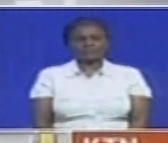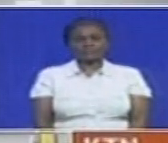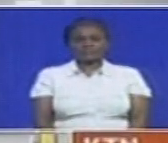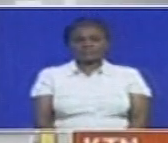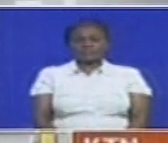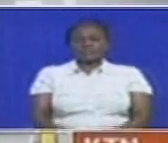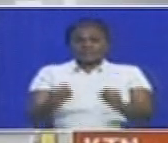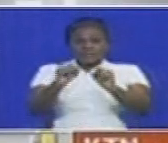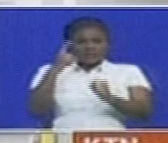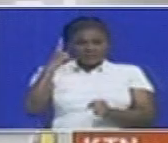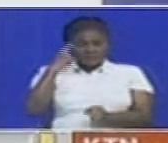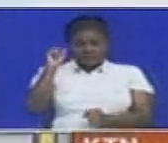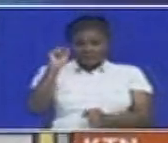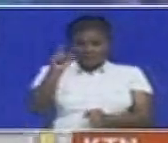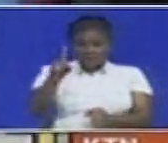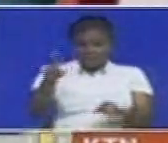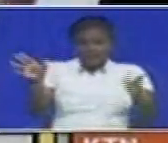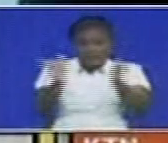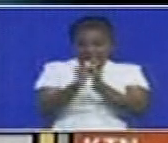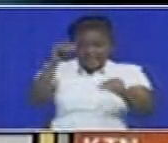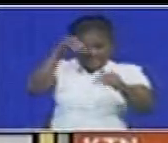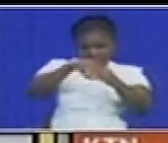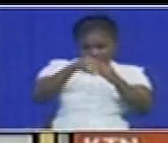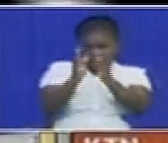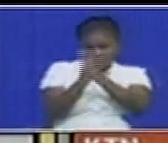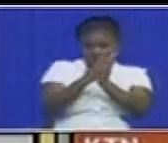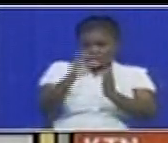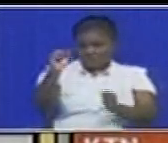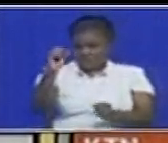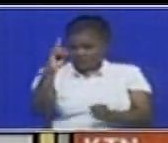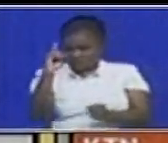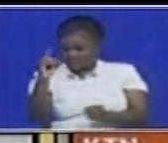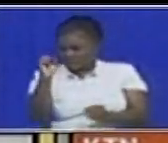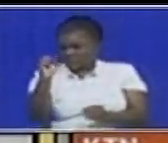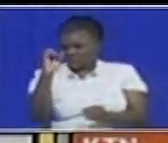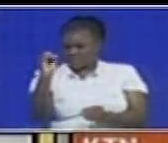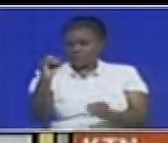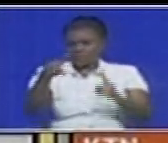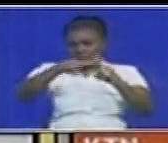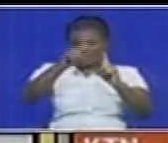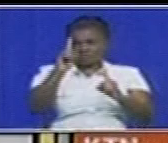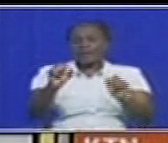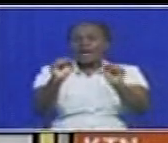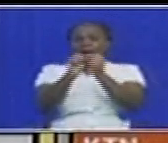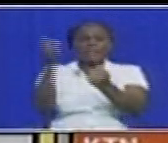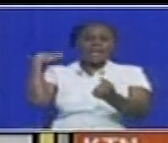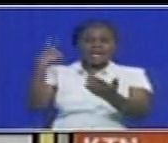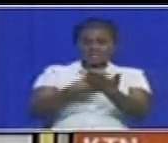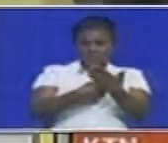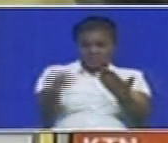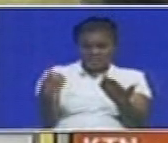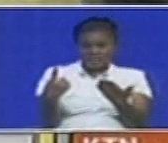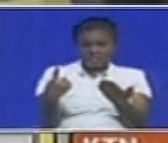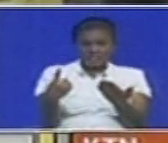Inaonekana makala ya Jicho Pevu pamoja na Inside Story 50+1 yaliyopeperushwa hewani tarehe 20 na 21 kupitia runinga ya